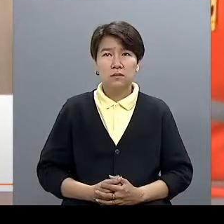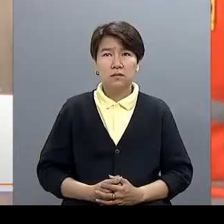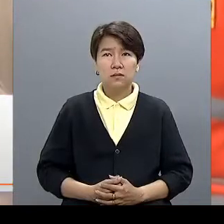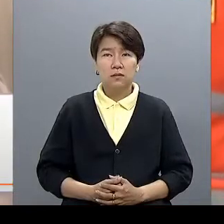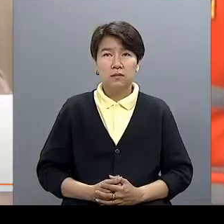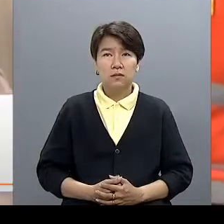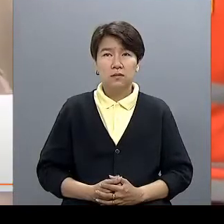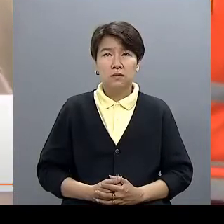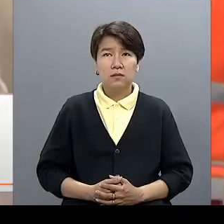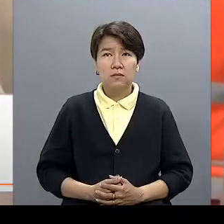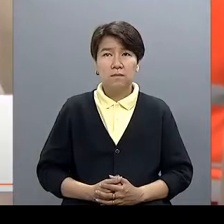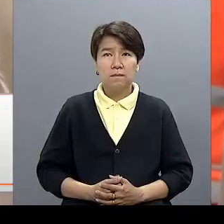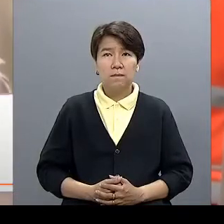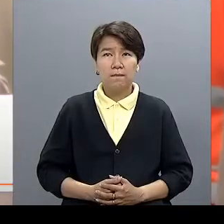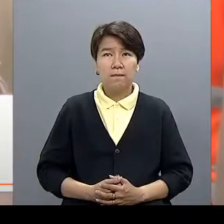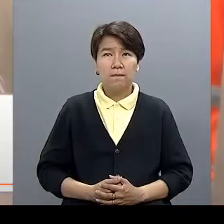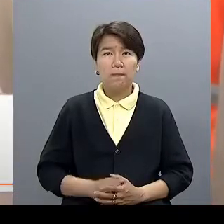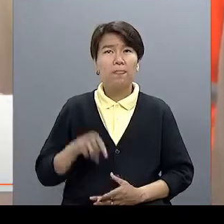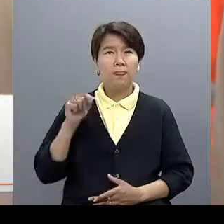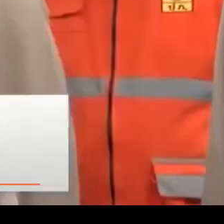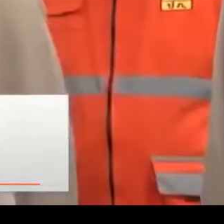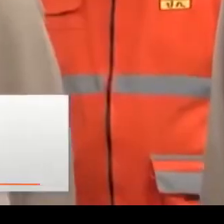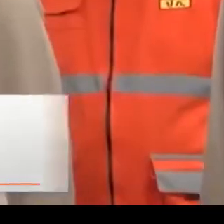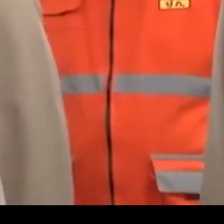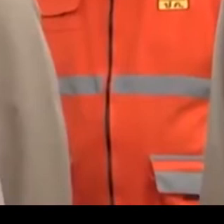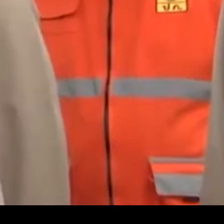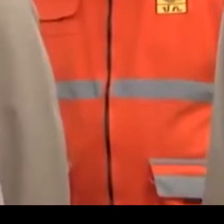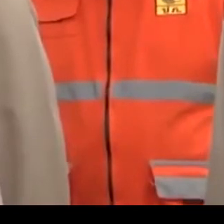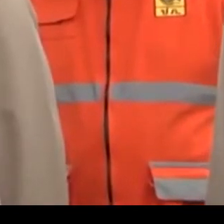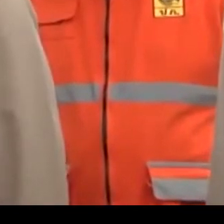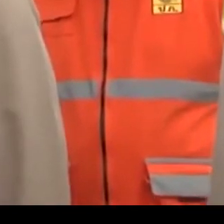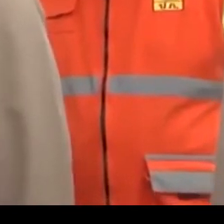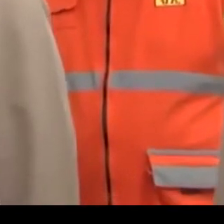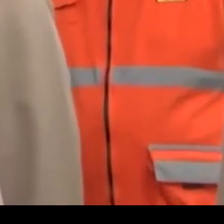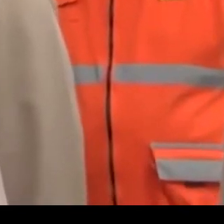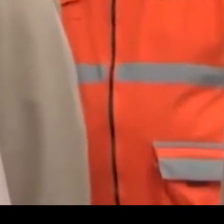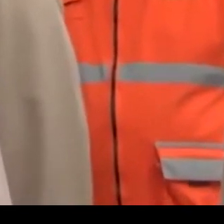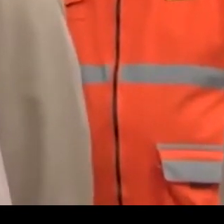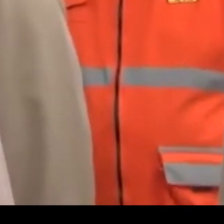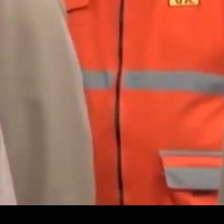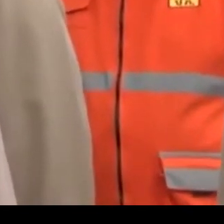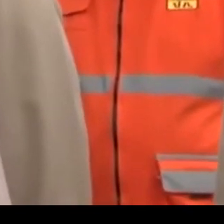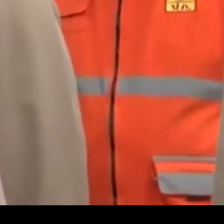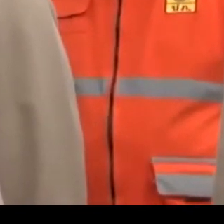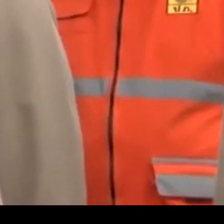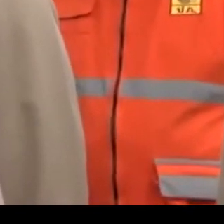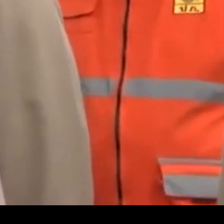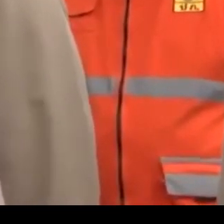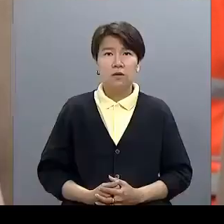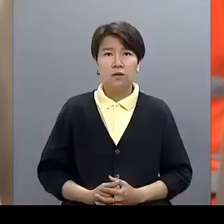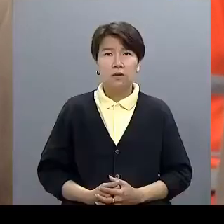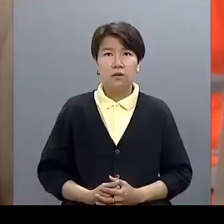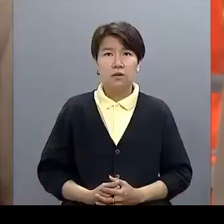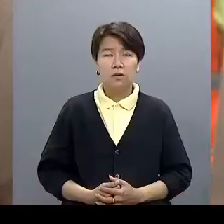ปจัดทำเป็นแผนเผชิญเหตุไว้เฉพาะพื้นที่เลยนะครับเช่นถ้ามีฝนตกติดต่อกัน